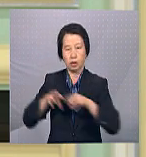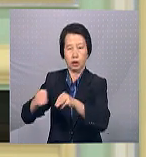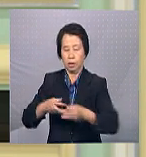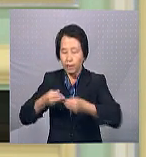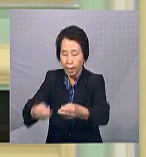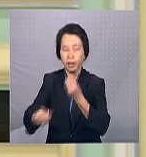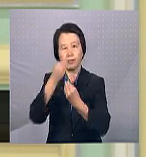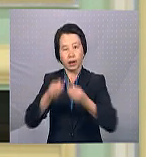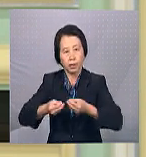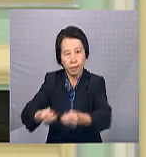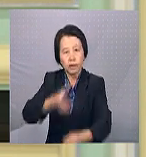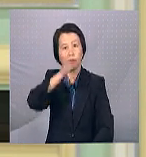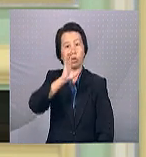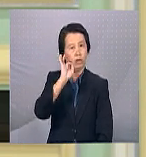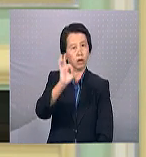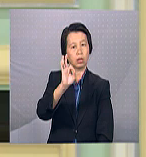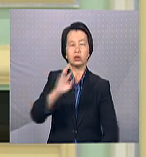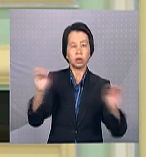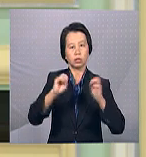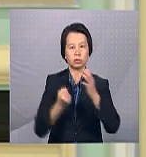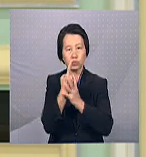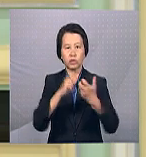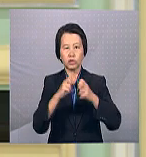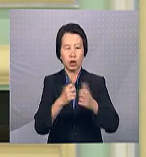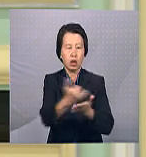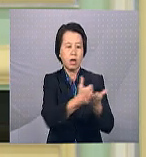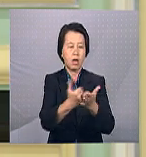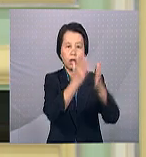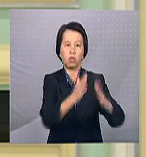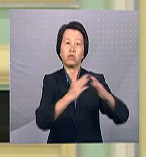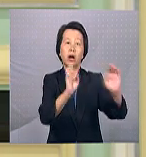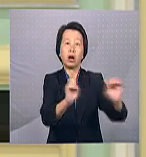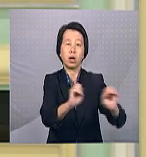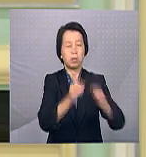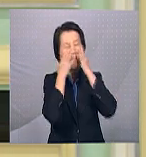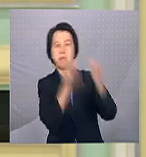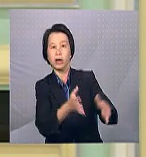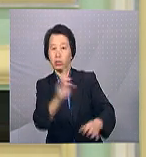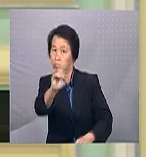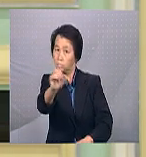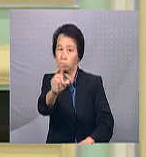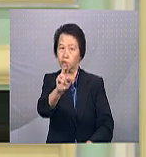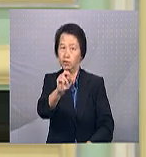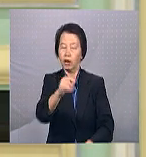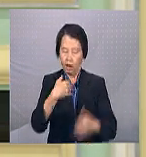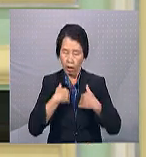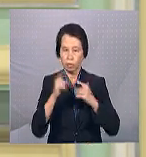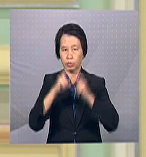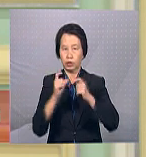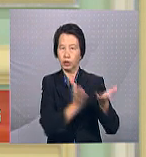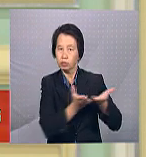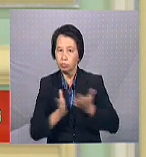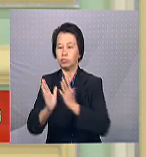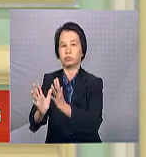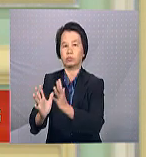makan, minum dan sebagainya. Jadi tidak timbul isu bahawa gelandangan masih terbiar tanpa pembelaan. Akhir sekali